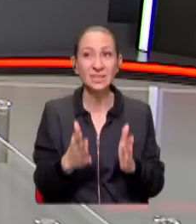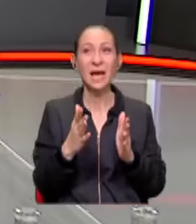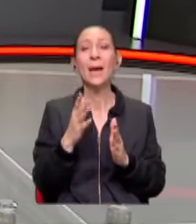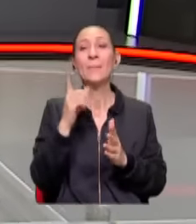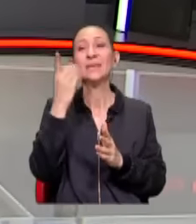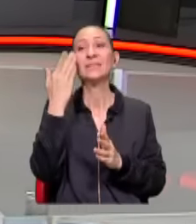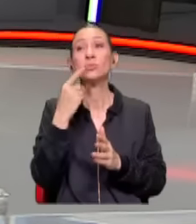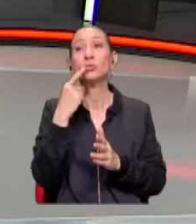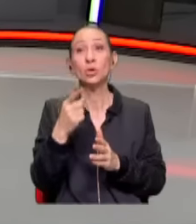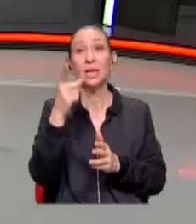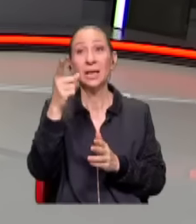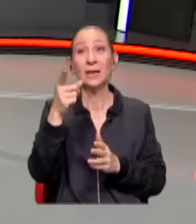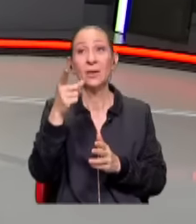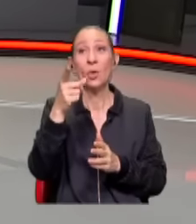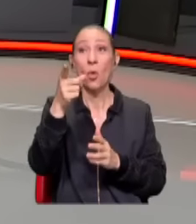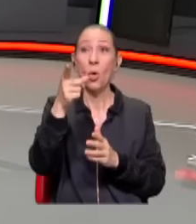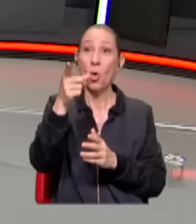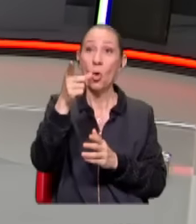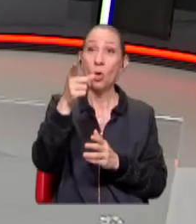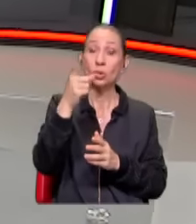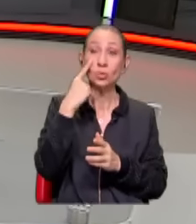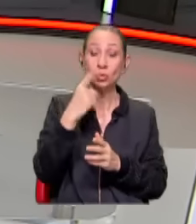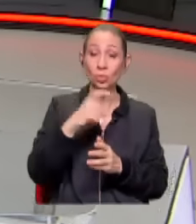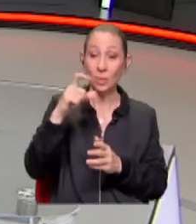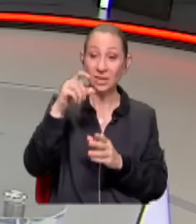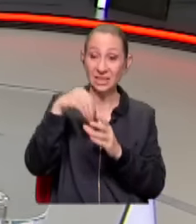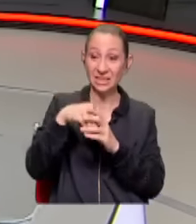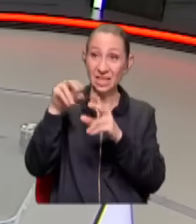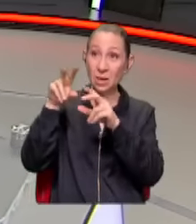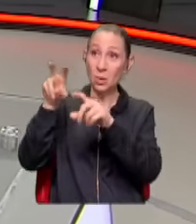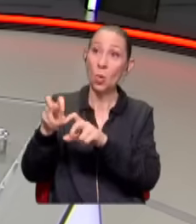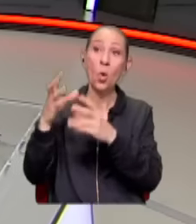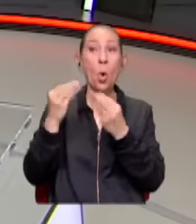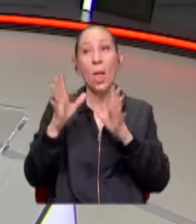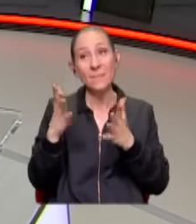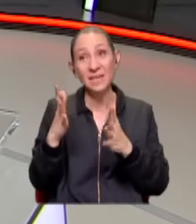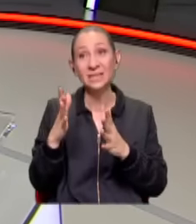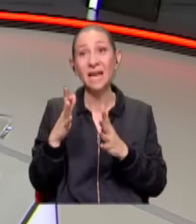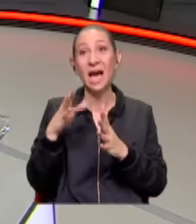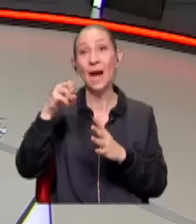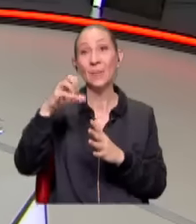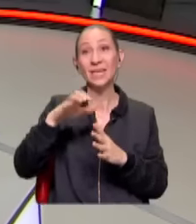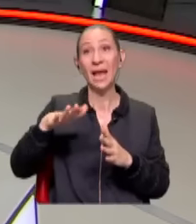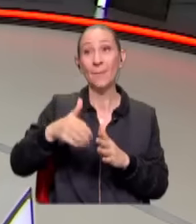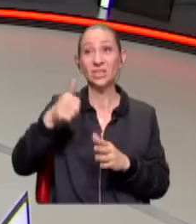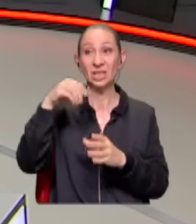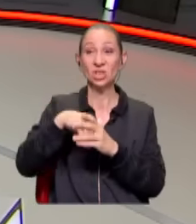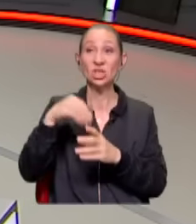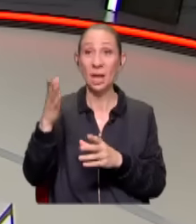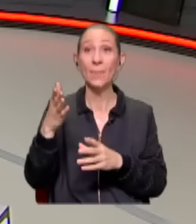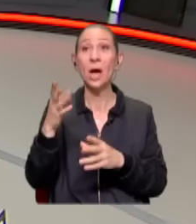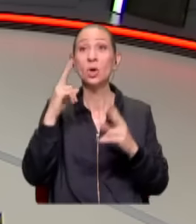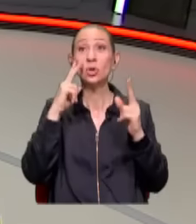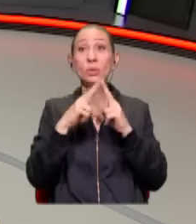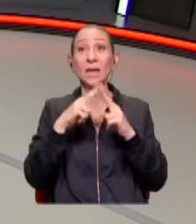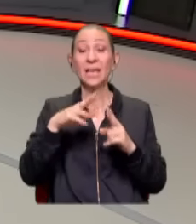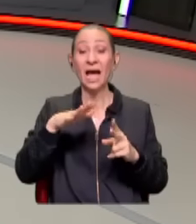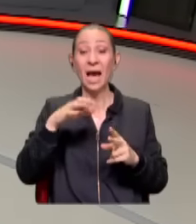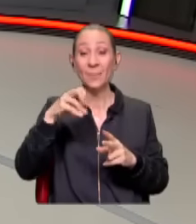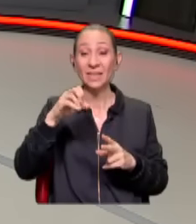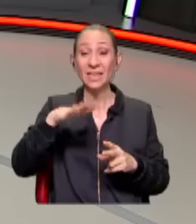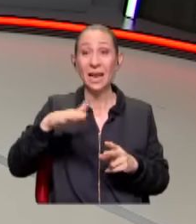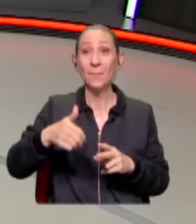Efendim bir izleyicimiz diyor ki o Cumhurbaşkanı için ayrılmış olabilir ya da AK Parti Genel Başkanı için ama görüşmeye AK Parti